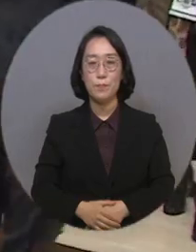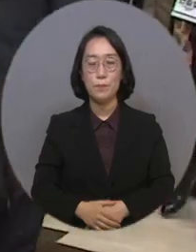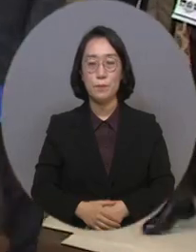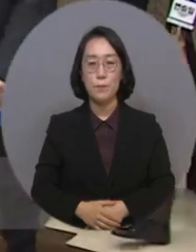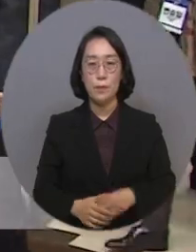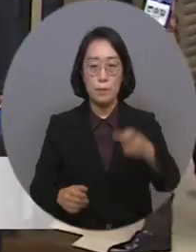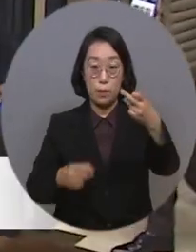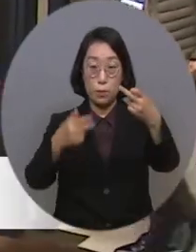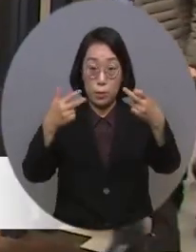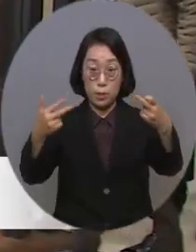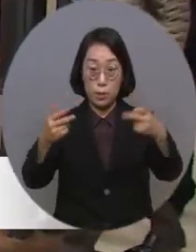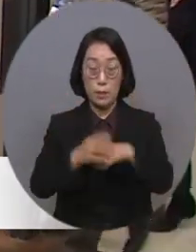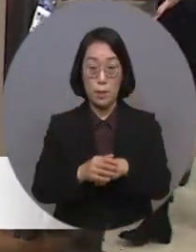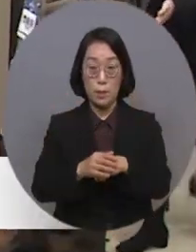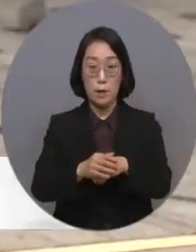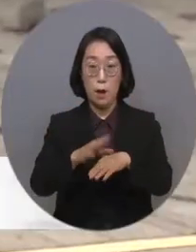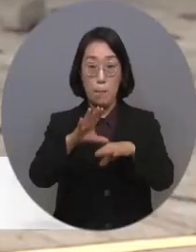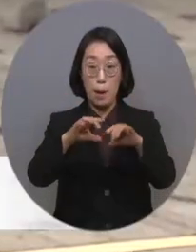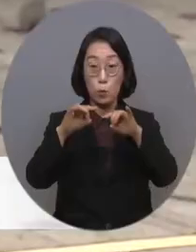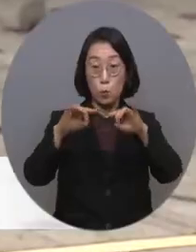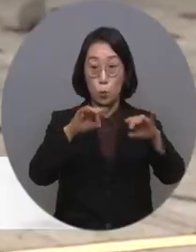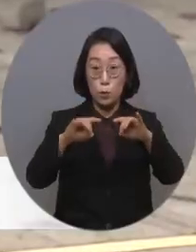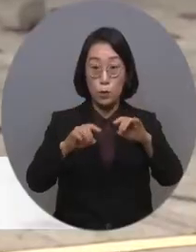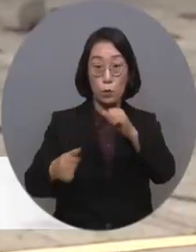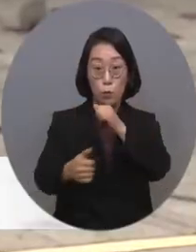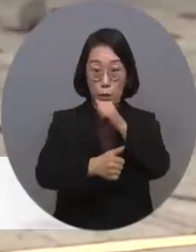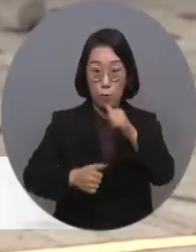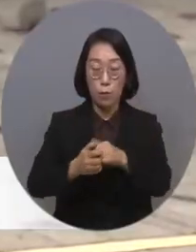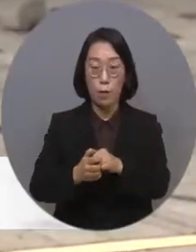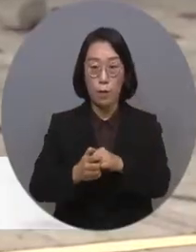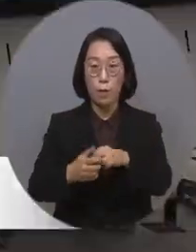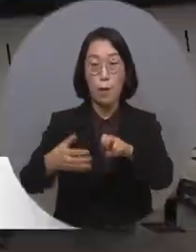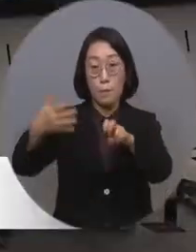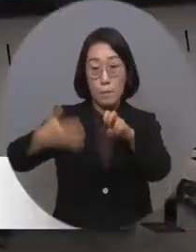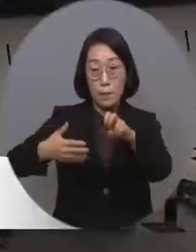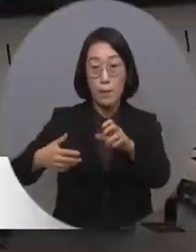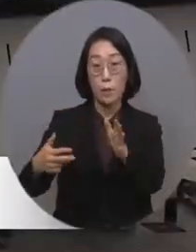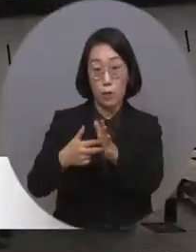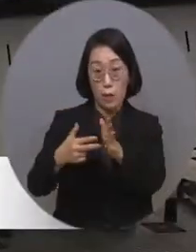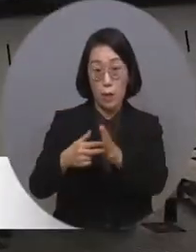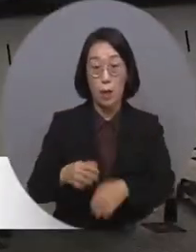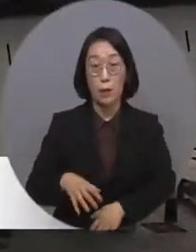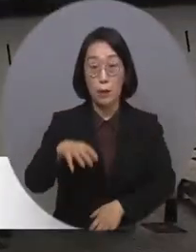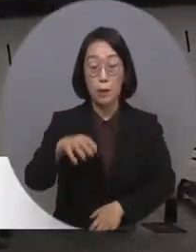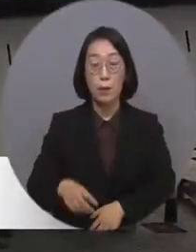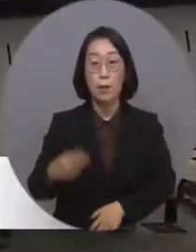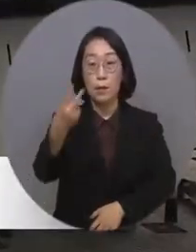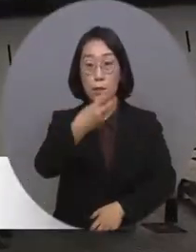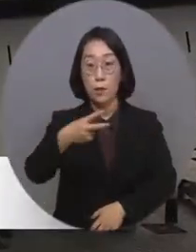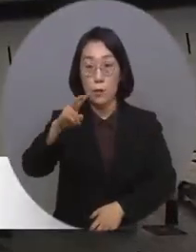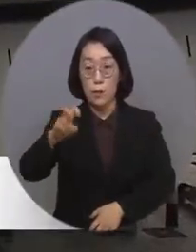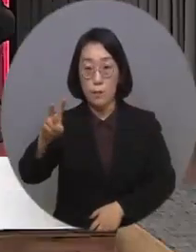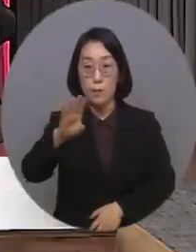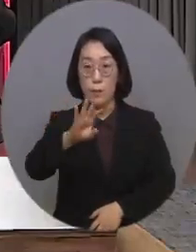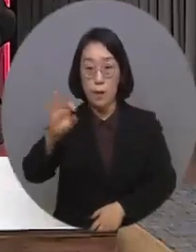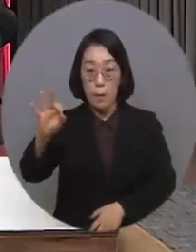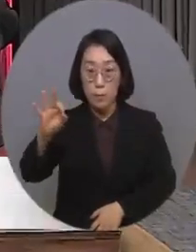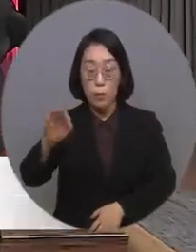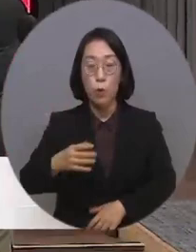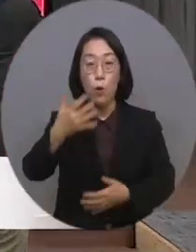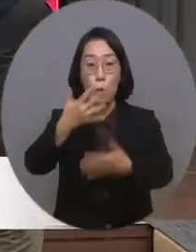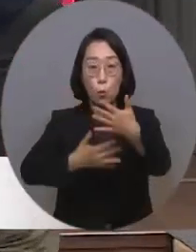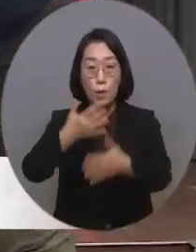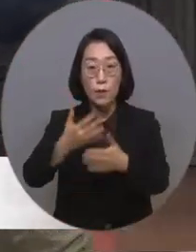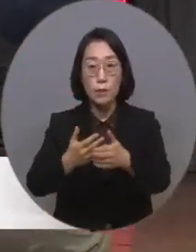지난 7일 방송통신위원회와 시청자 미디어 재단은 서울 명동 은행회관에서 2022 배리어프리 콘텐츠